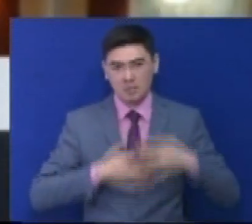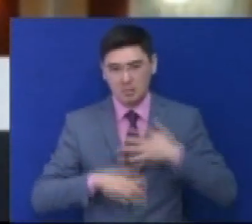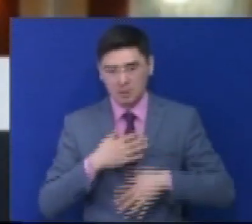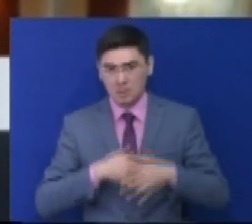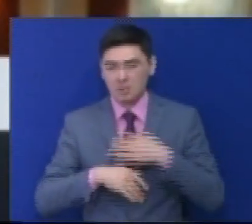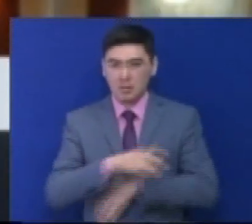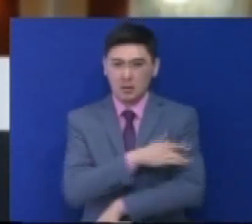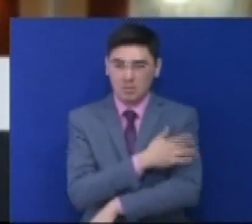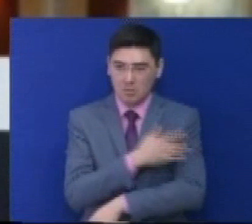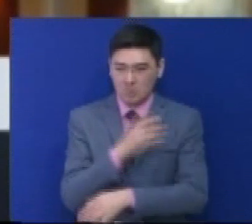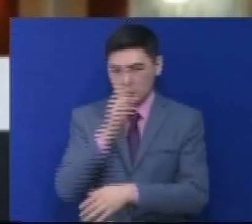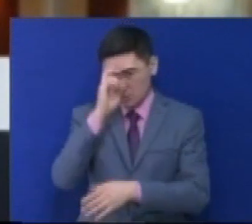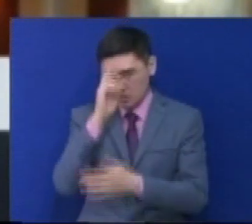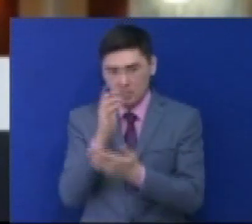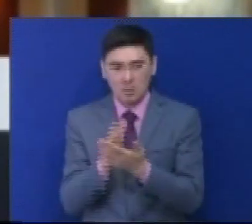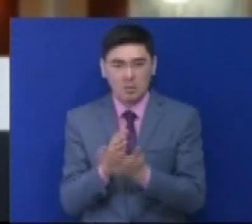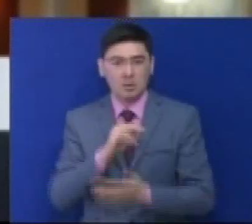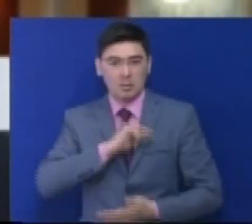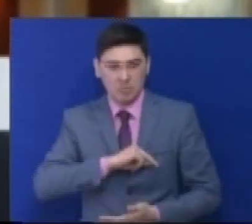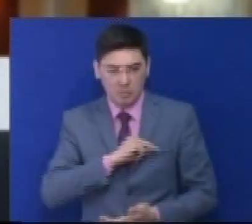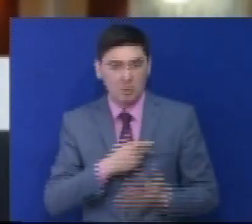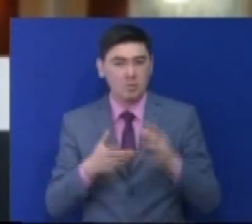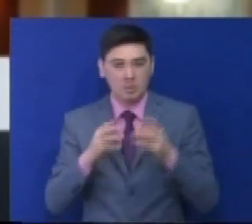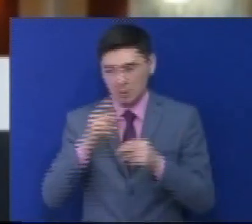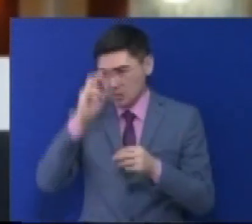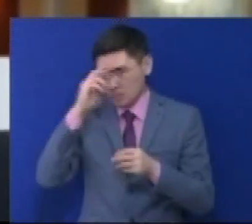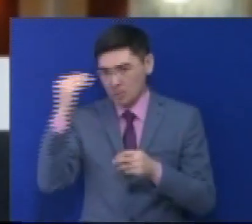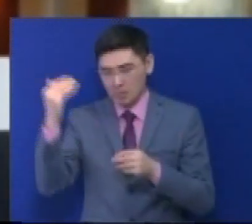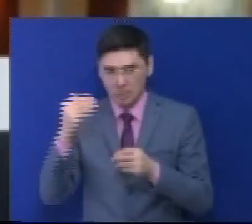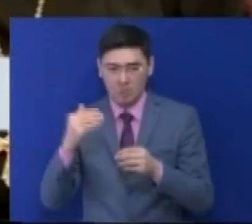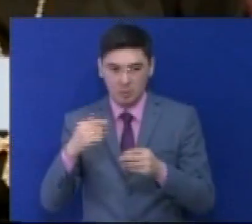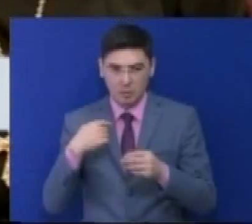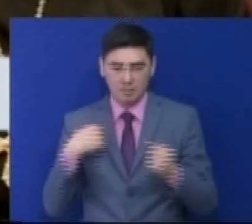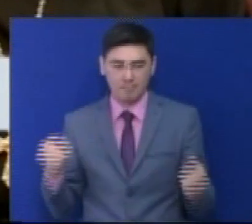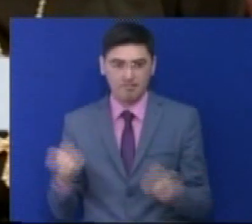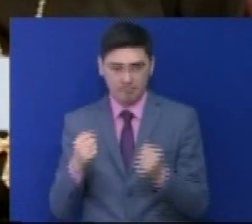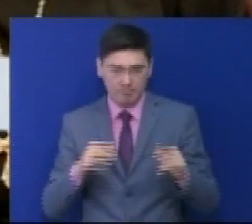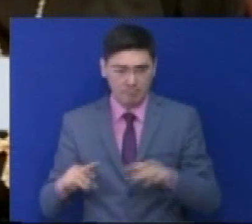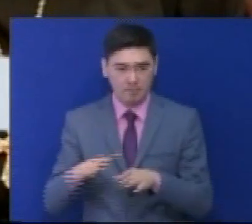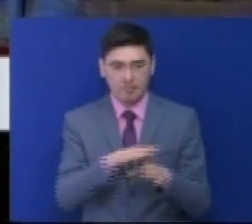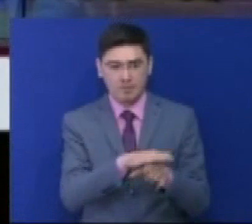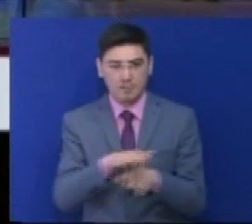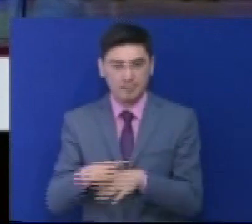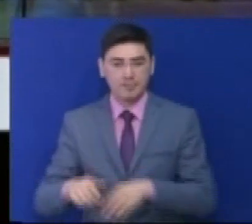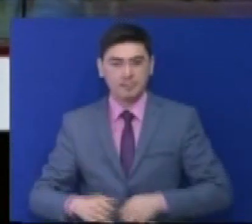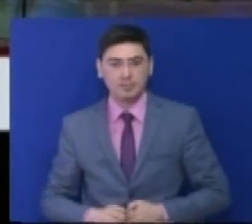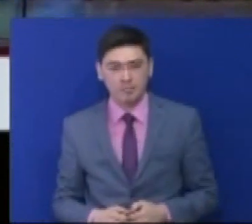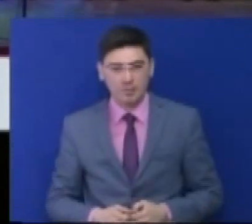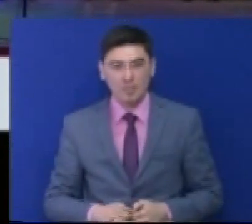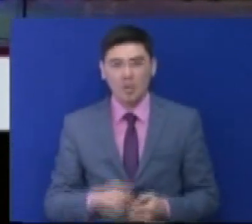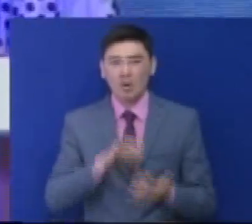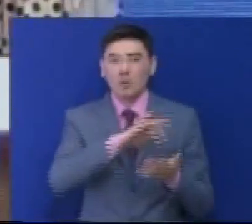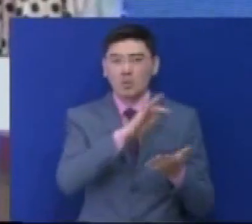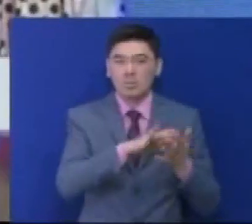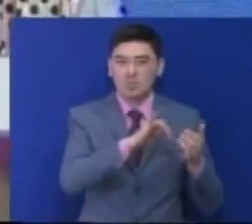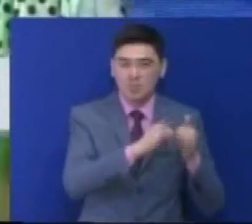на государственной службе, тем самым участвуя в реализации государственной политики. Патриотическая акция была организована в